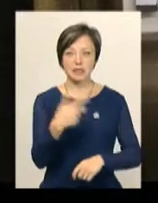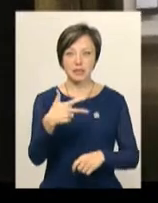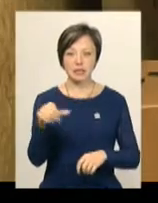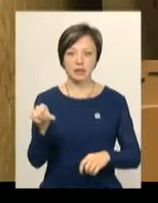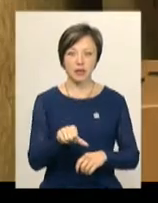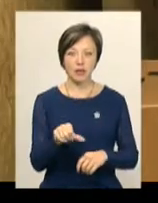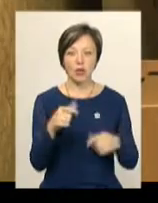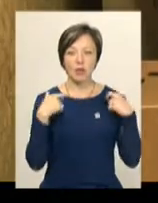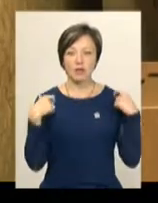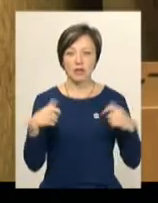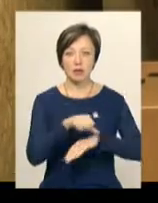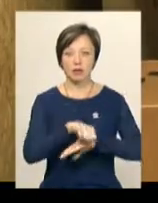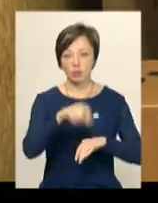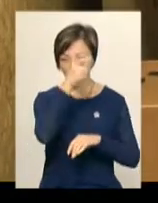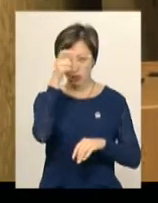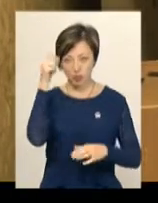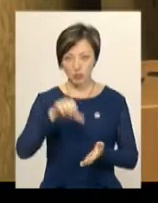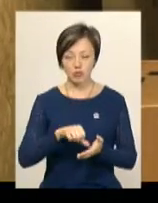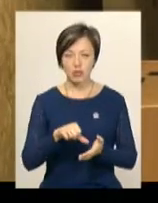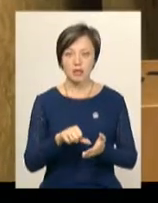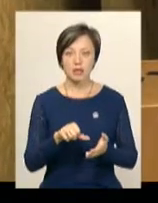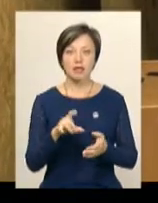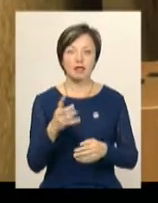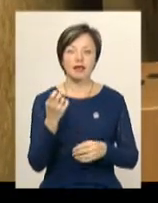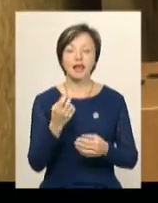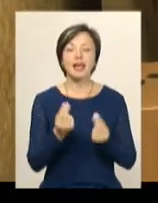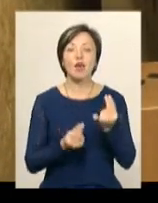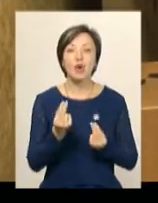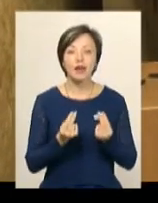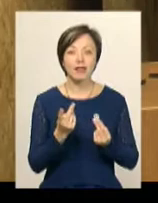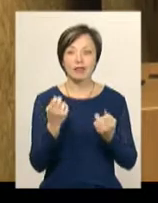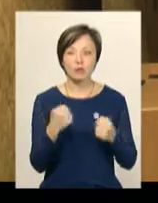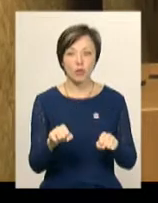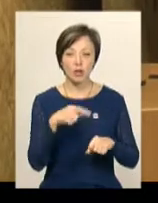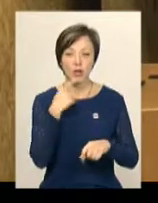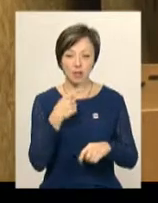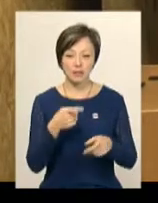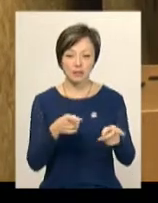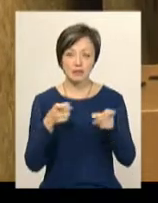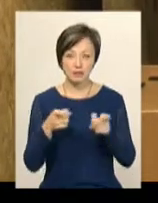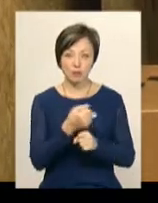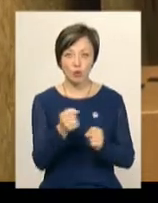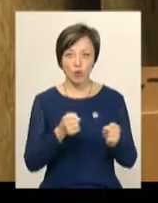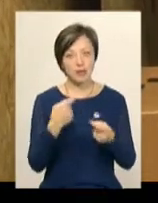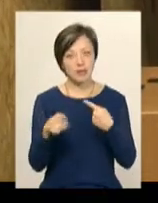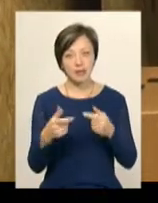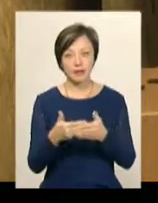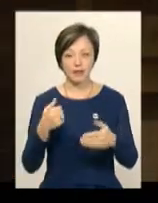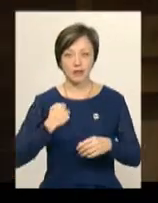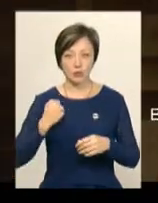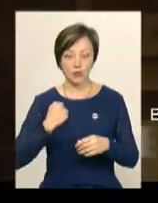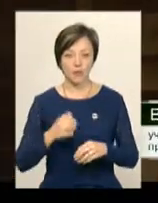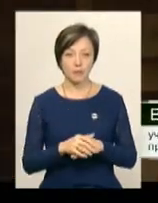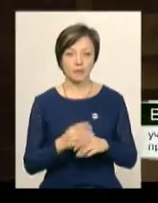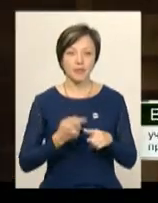хвилин. Офіцер прикордонної академії, учасник Ігор Нескорених Віктор Шинкарук каже, спортивна стрільба з табельної зброї – різниця від військової.